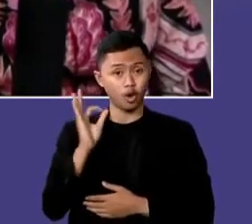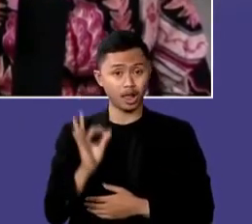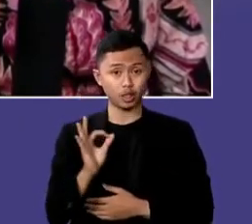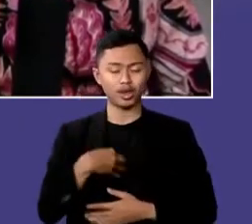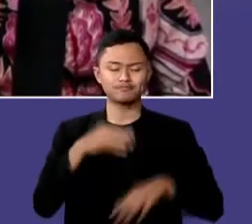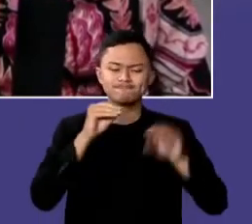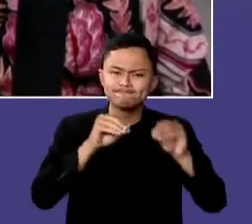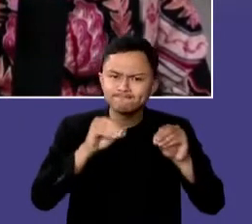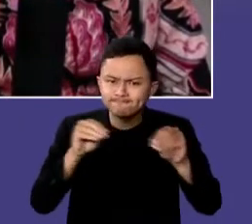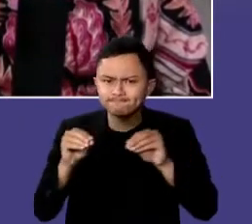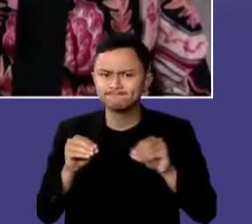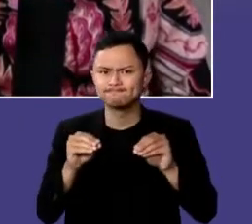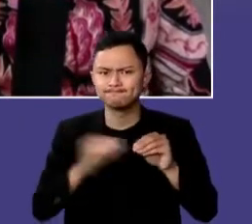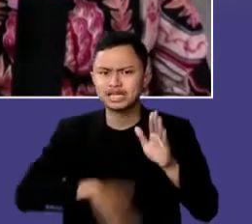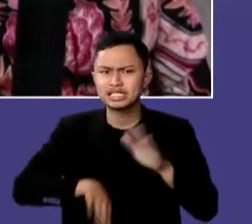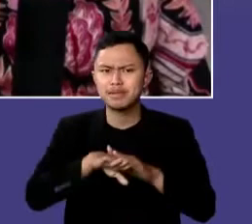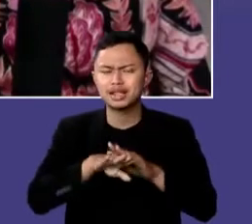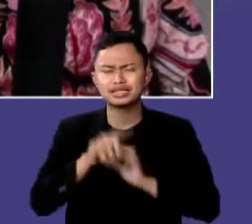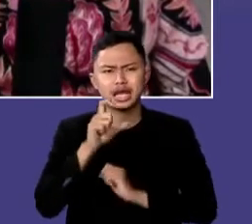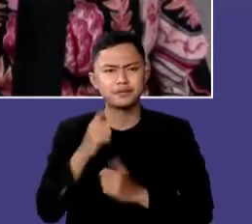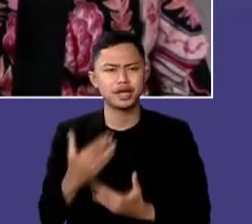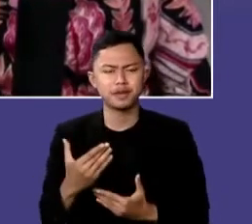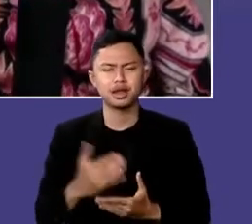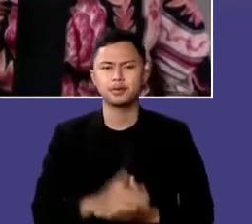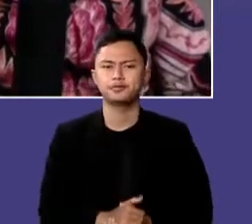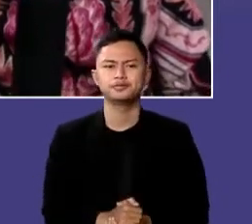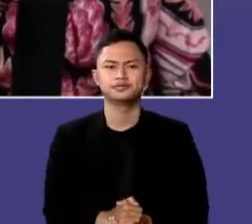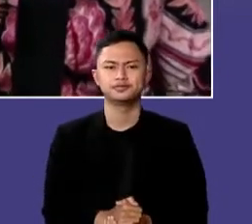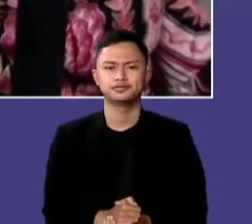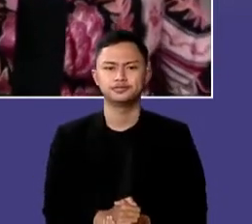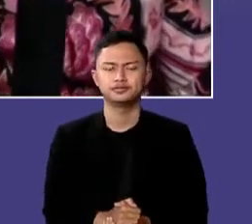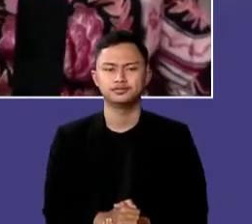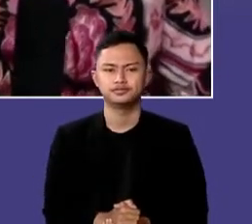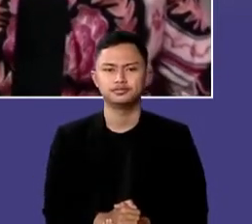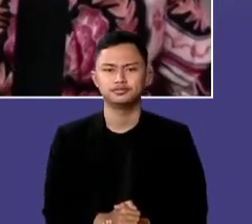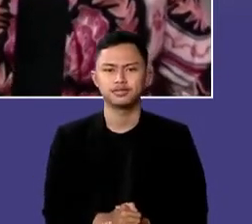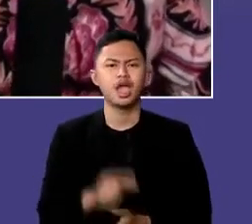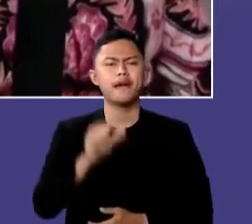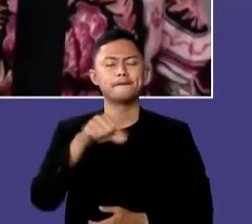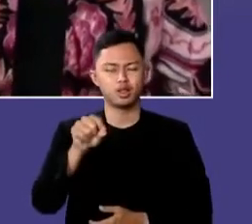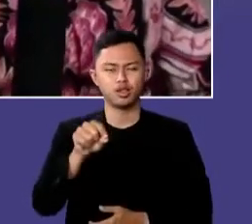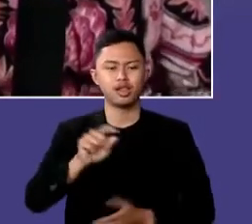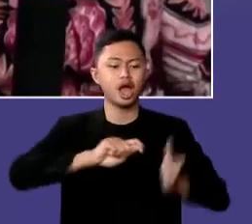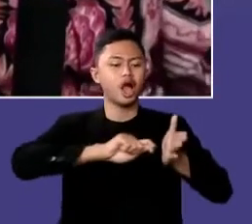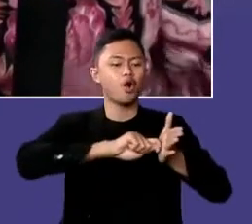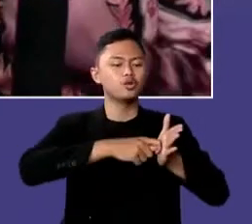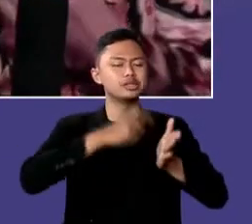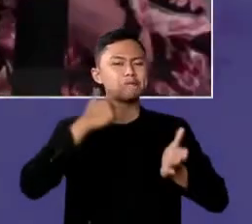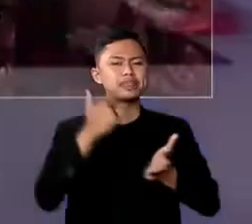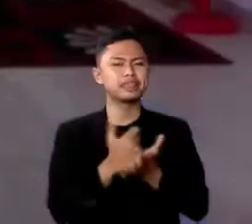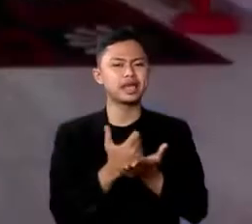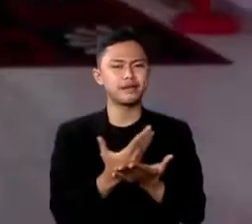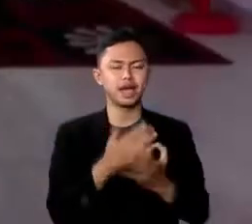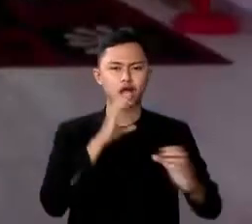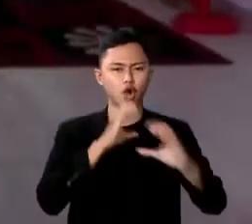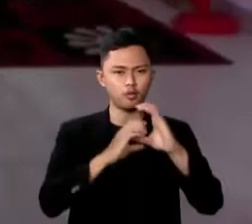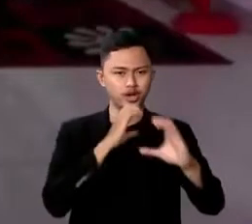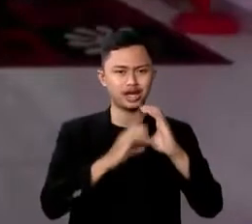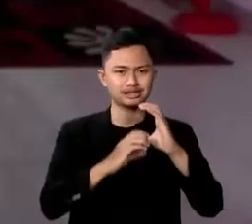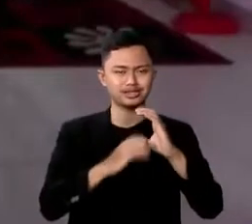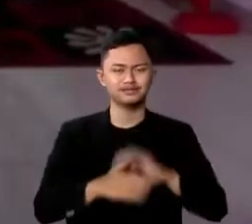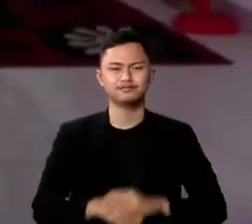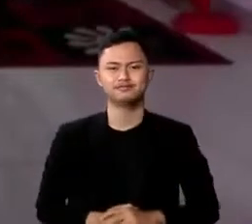pengertian yang efektif pada anak tentang pandemi ini Oh iya memang kunci utamanya adalah Komunikasi